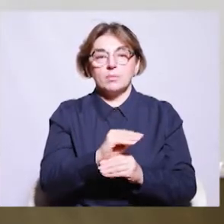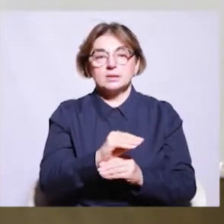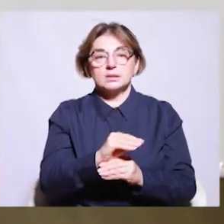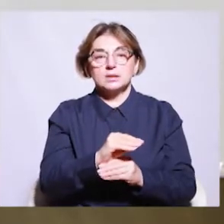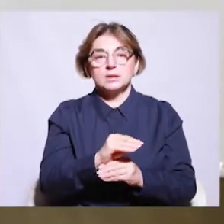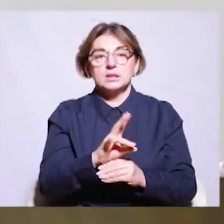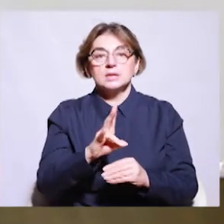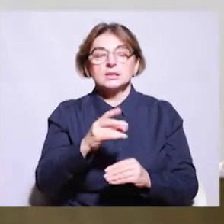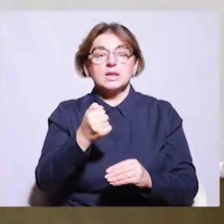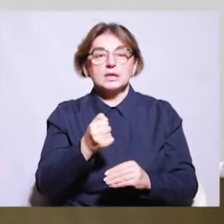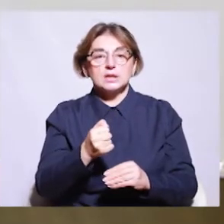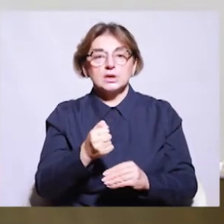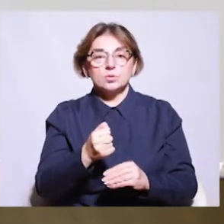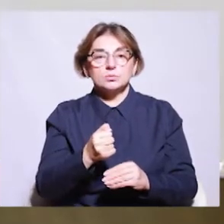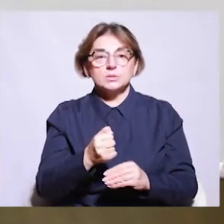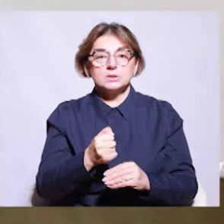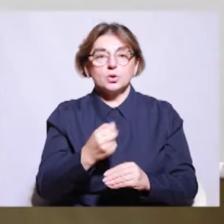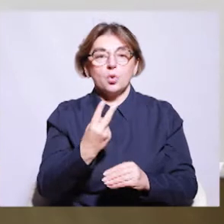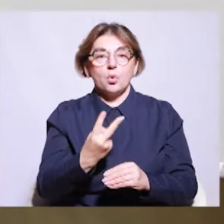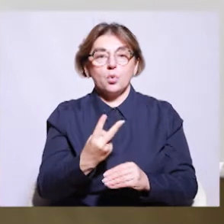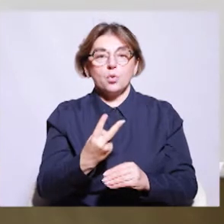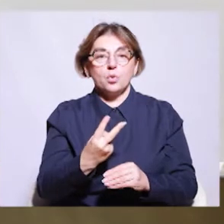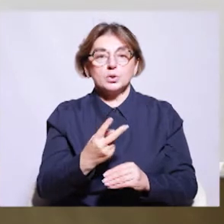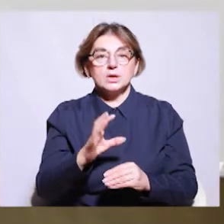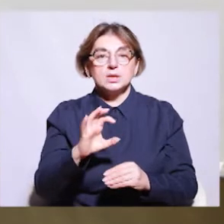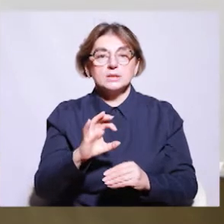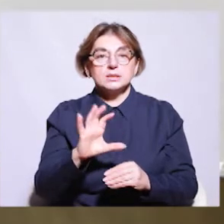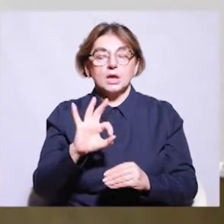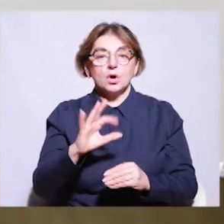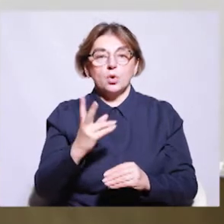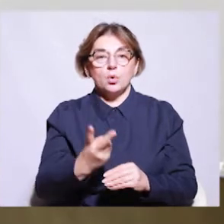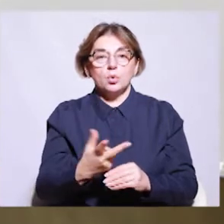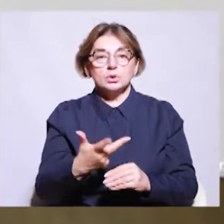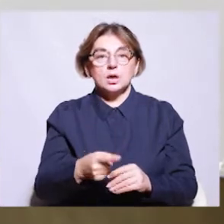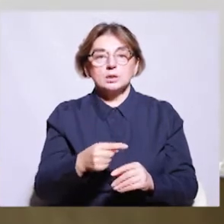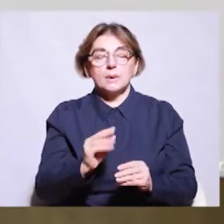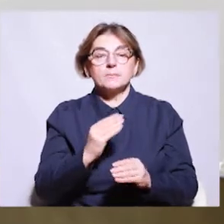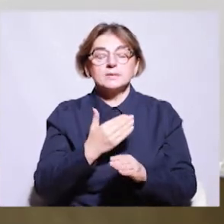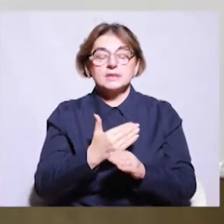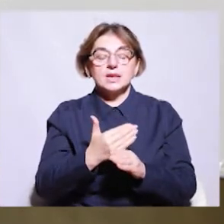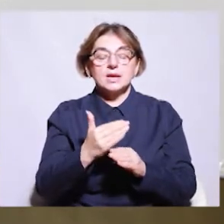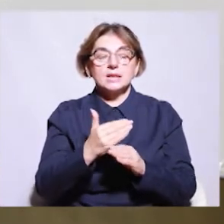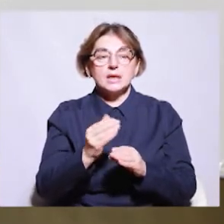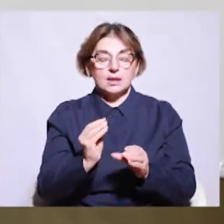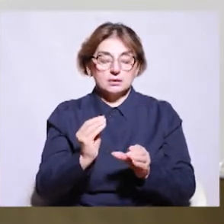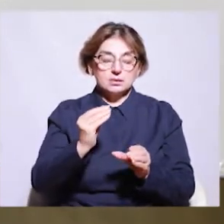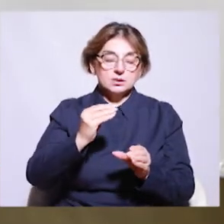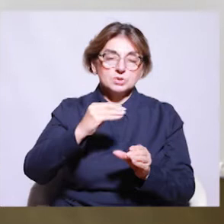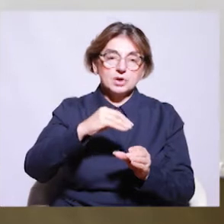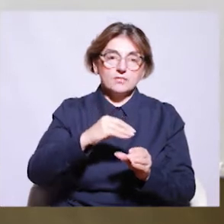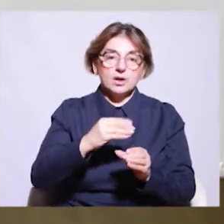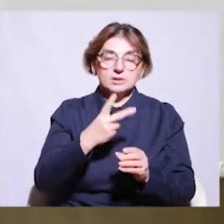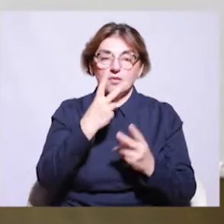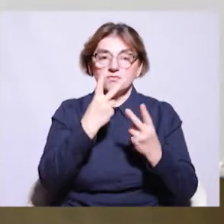ჩვენ ნატრიუმის კარბონატი, რომელიც ბუშტში ჰქონდა მოთავსებული და ნელ-ნელა გადავიტანეთ სინჯარაში